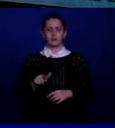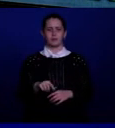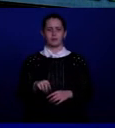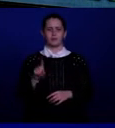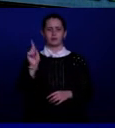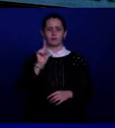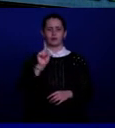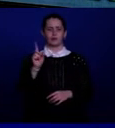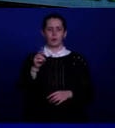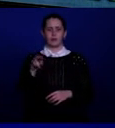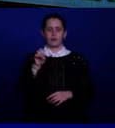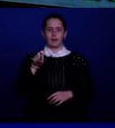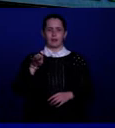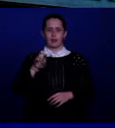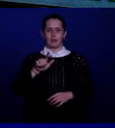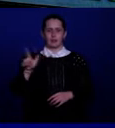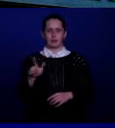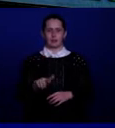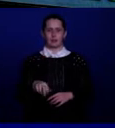прикусить. Что делать?